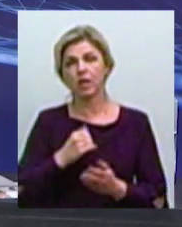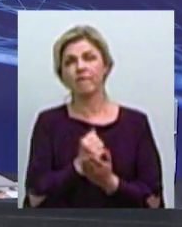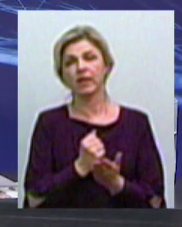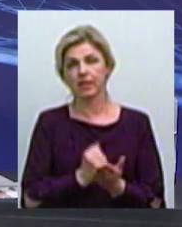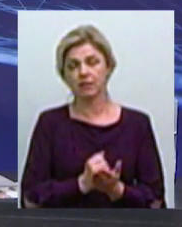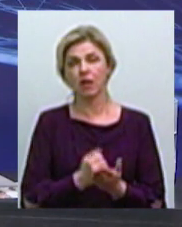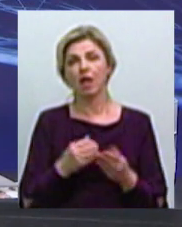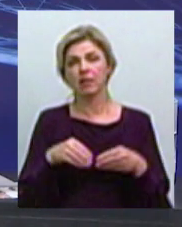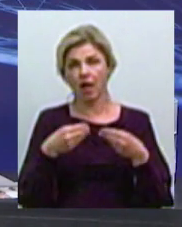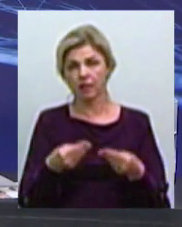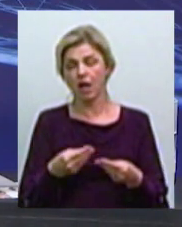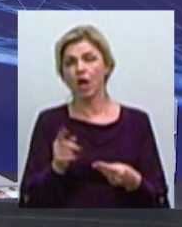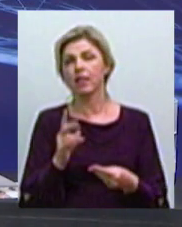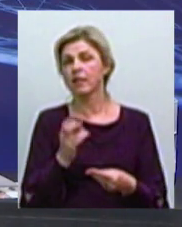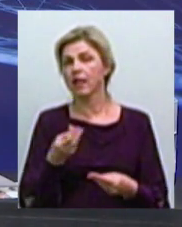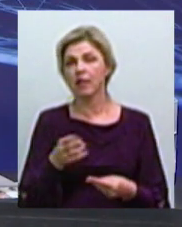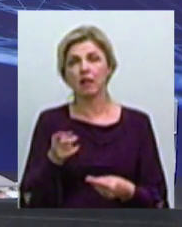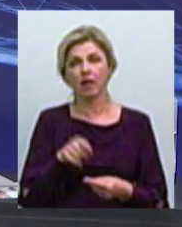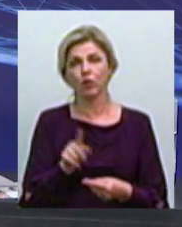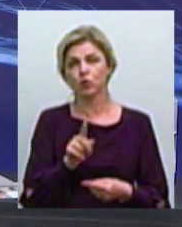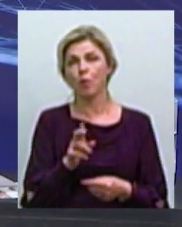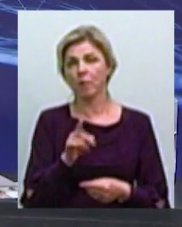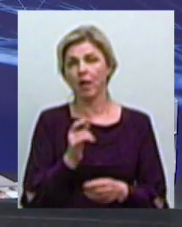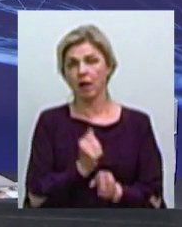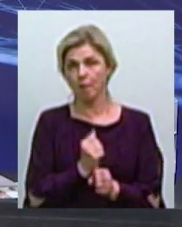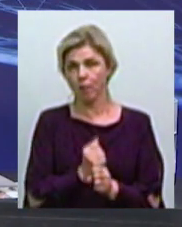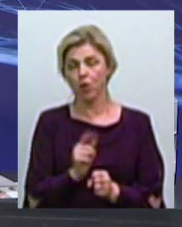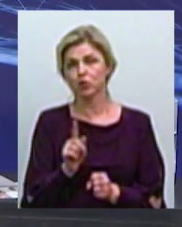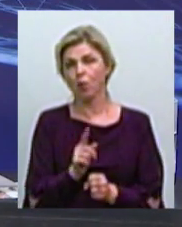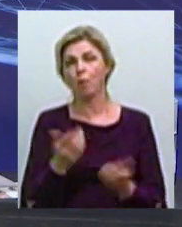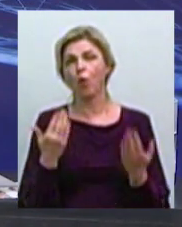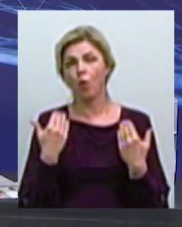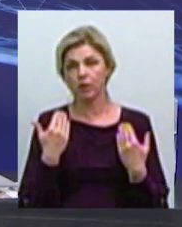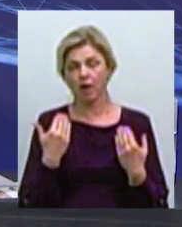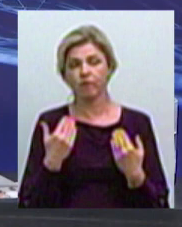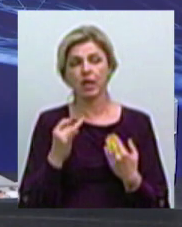общем-то, дана не для того, чтобы работать, а для того, чтобы отдыхать, смотреть мир,